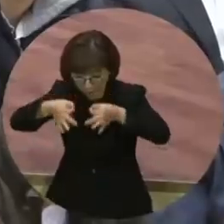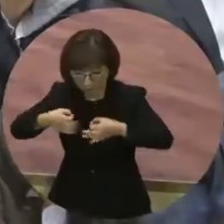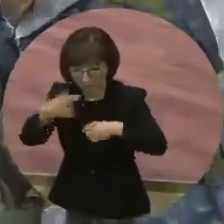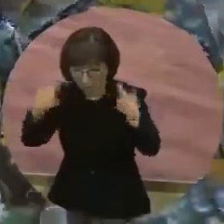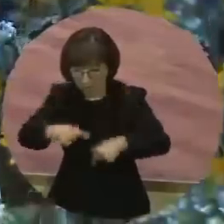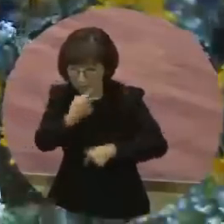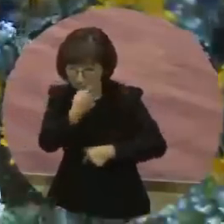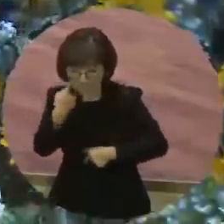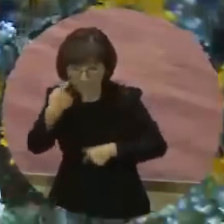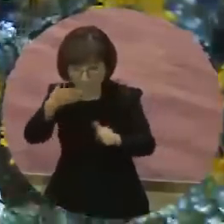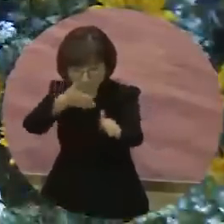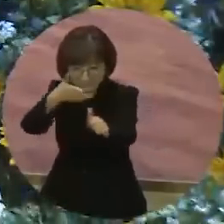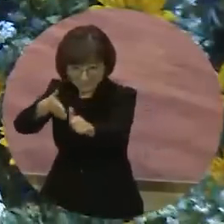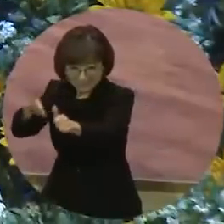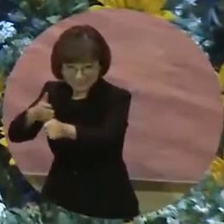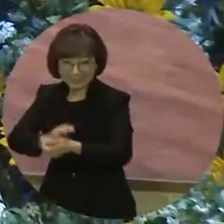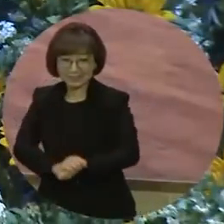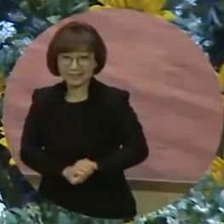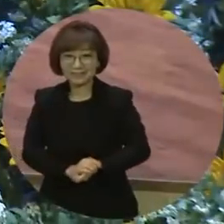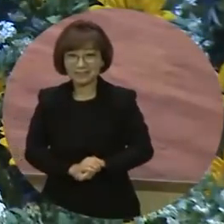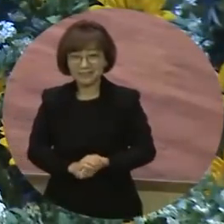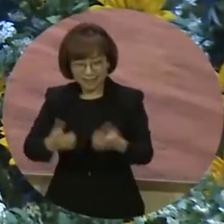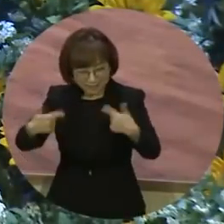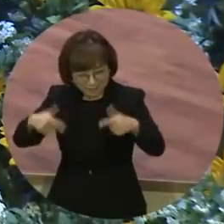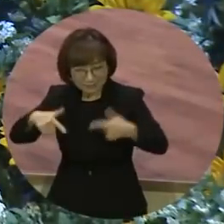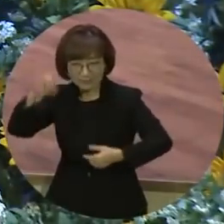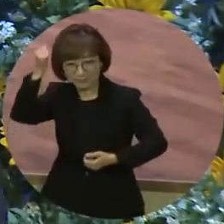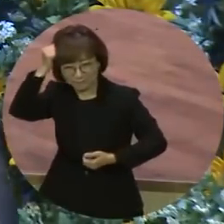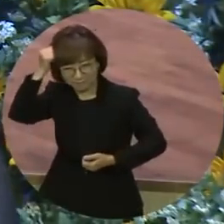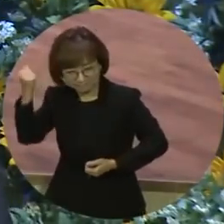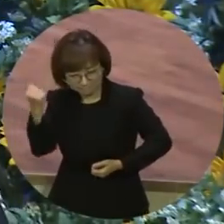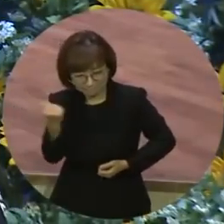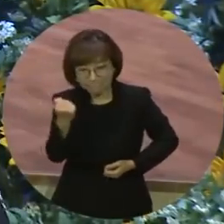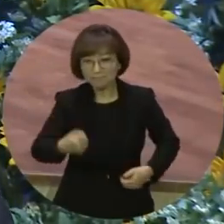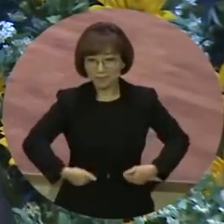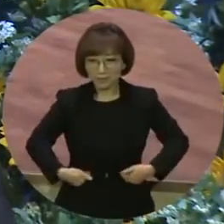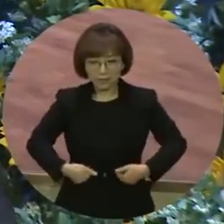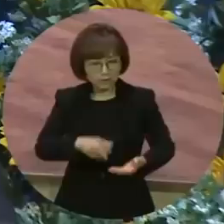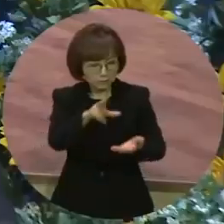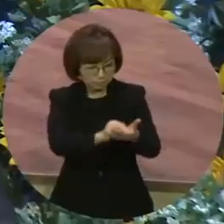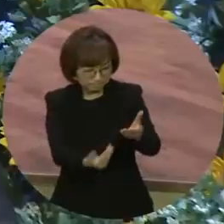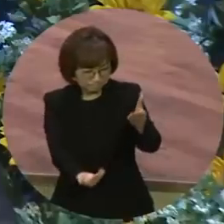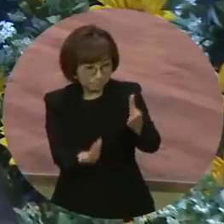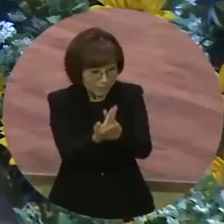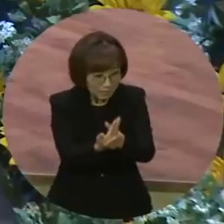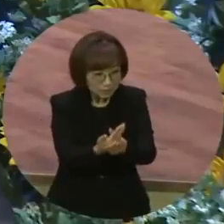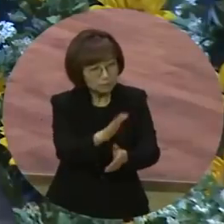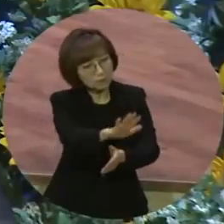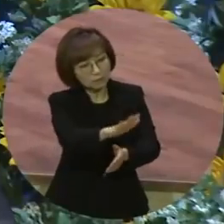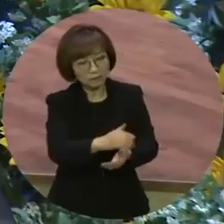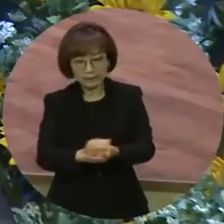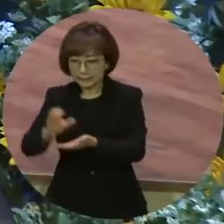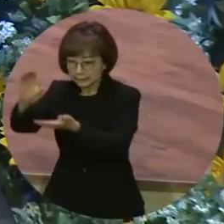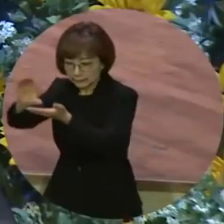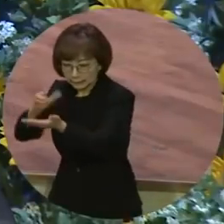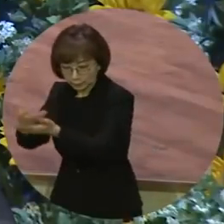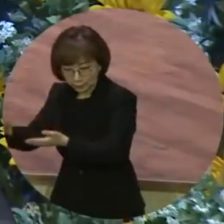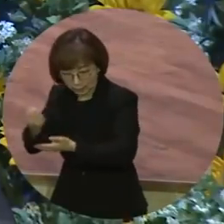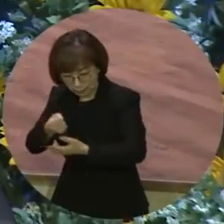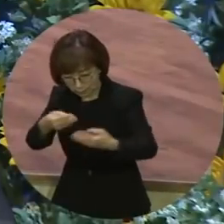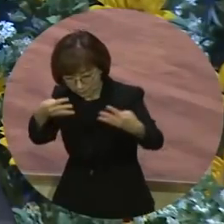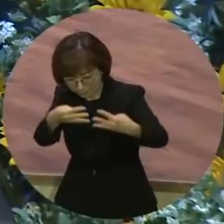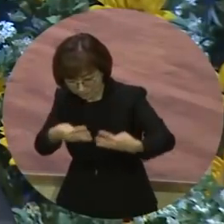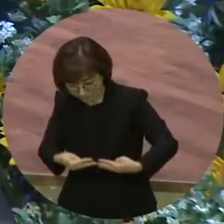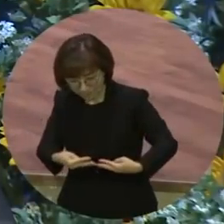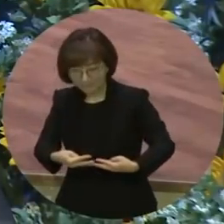늘 여러분이 이걸 누려야 돼. 항상 언제 어디서나 무슨 문제가 닥치거든 그리스도로 대입하시기 바랍니다.